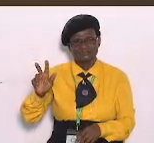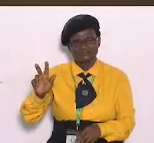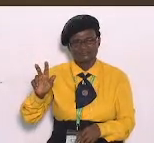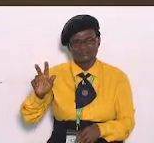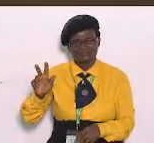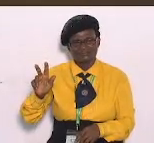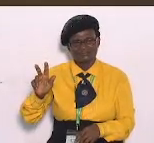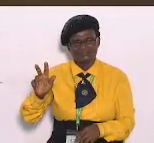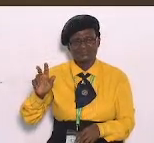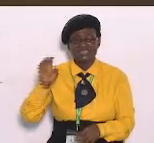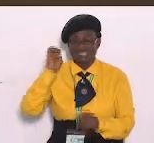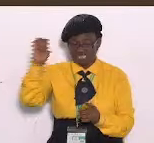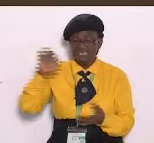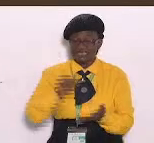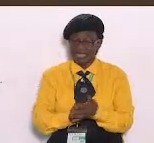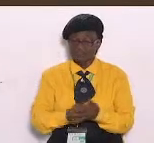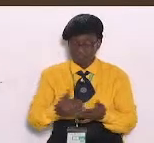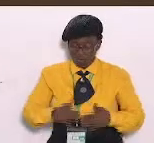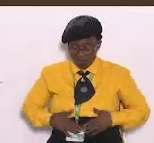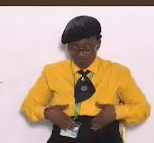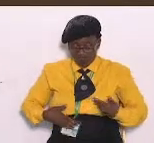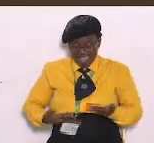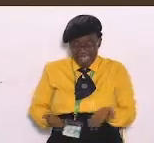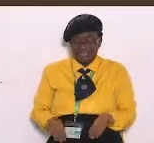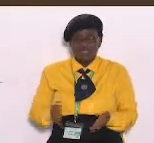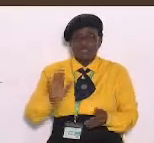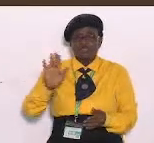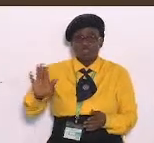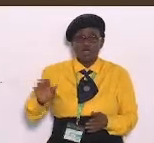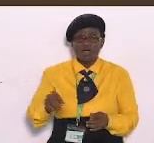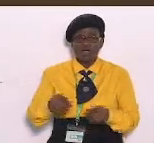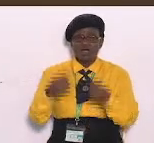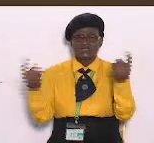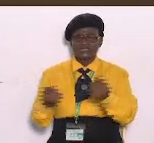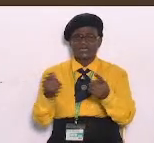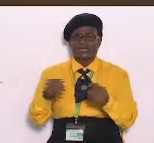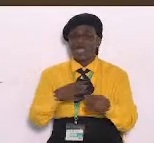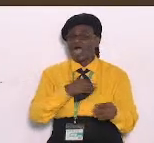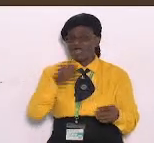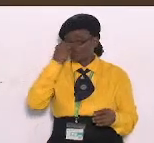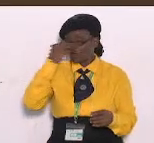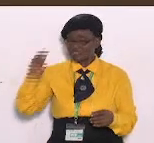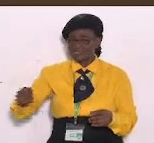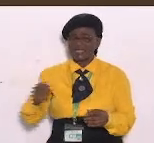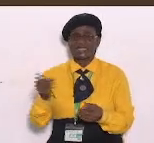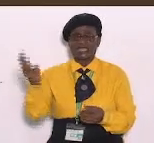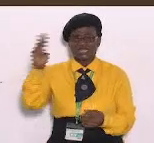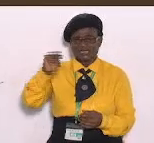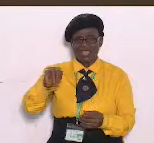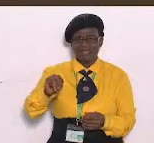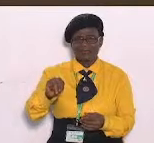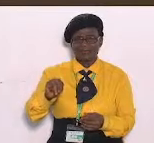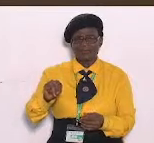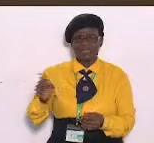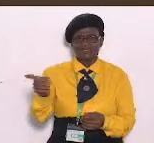13 il dit si tu confesses ton tes péchés et les